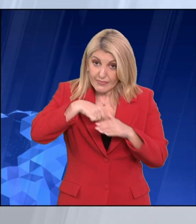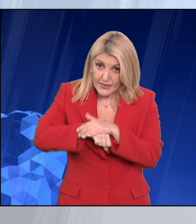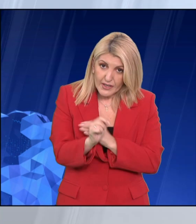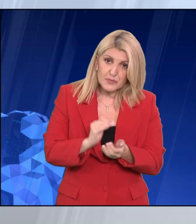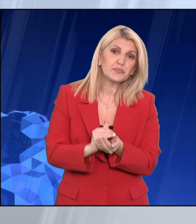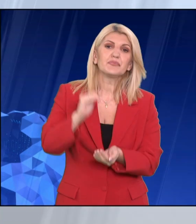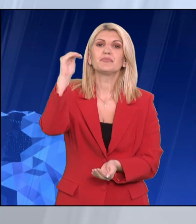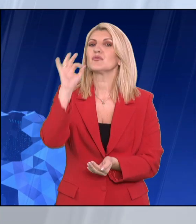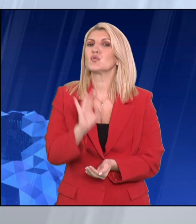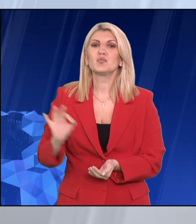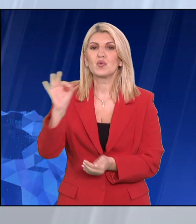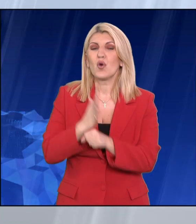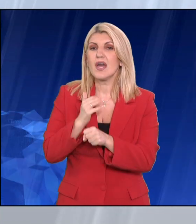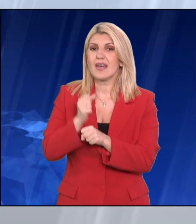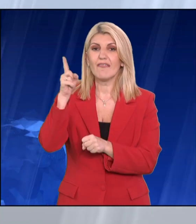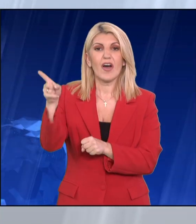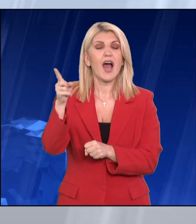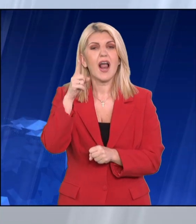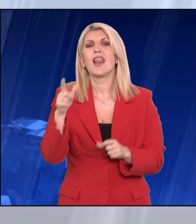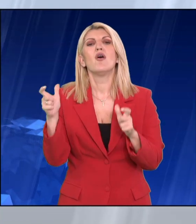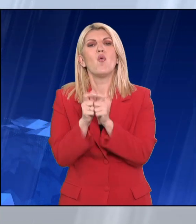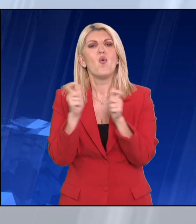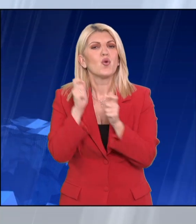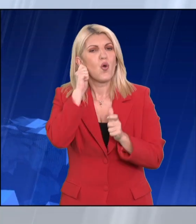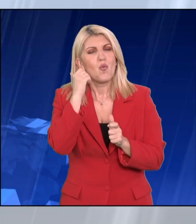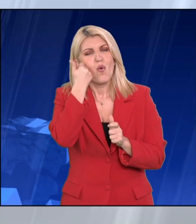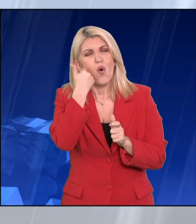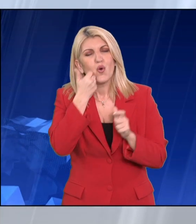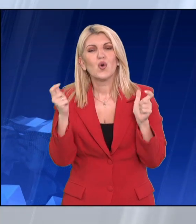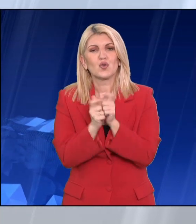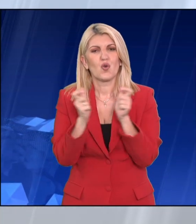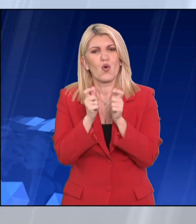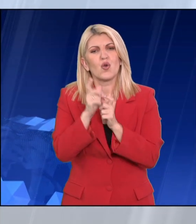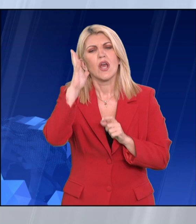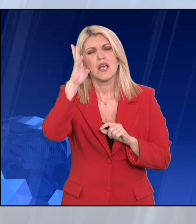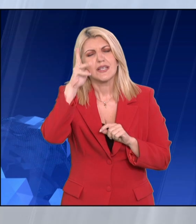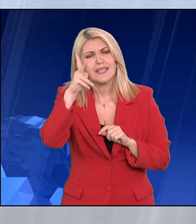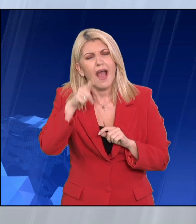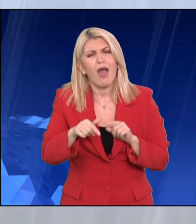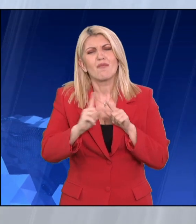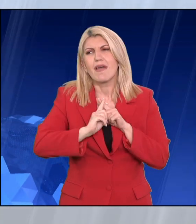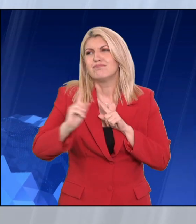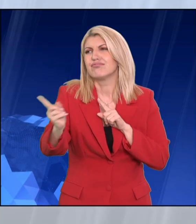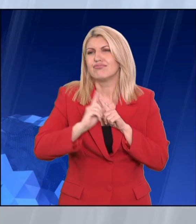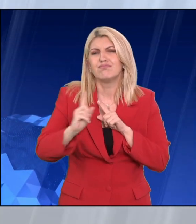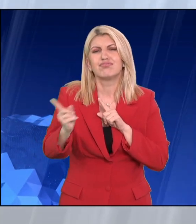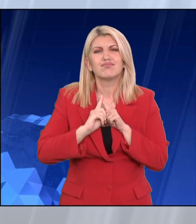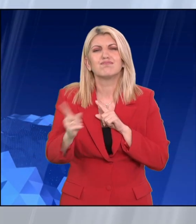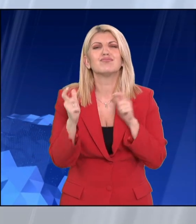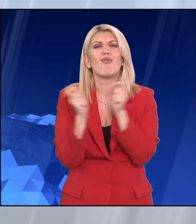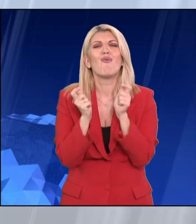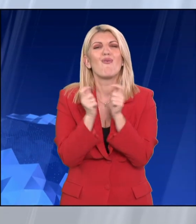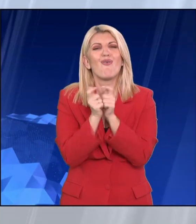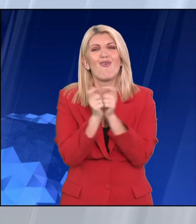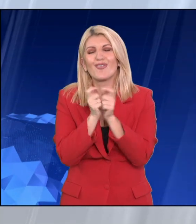ποτέ. Με κάθε ευκαιρία, σχεδόν καθημερινά όταν ήταν στη Θεσσαλονίκη, πήγαινε με το αυτοκίνητο το πρωί για καφέ να δει τους συγχωριανούς του και πίσω μετά στη φάρμα